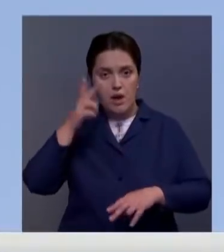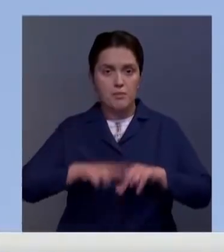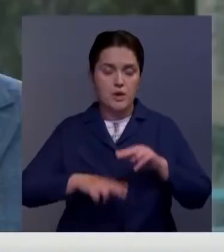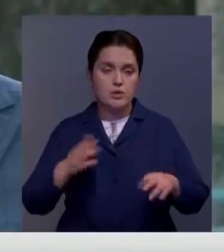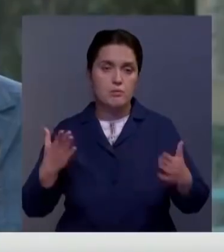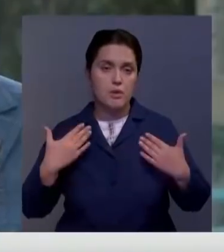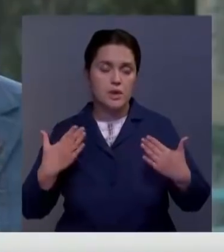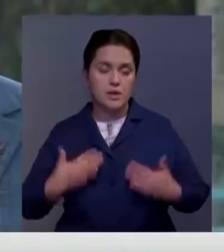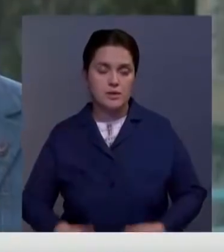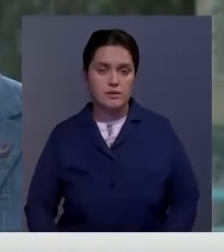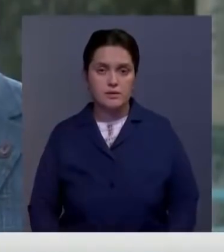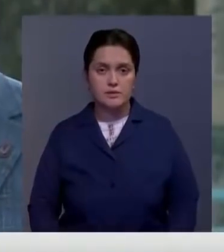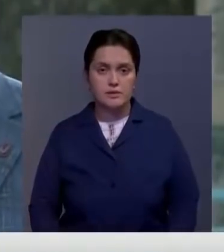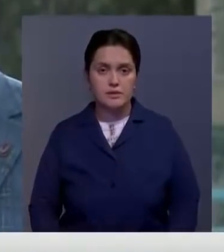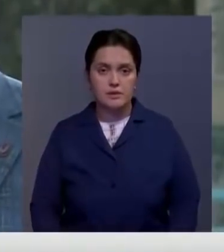парки.